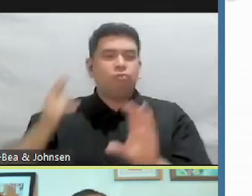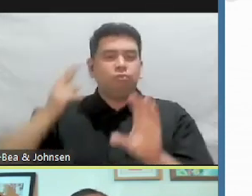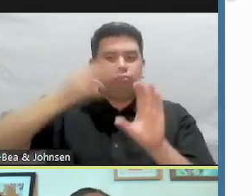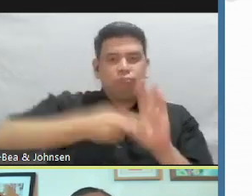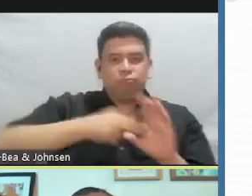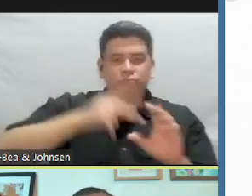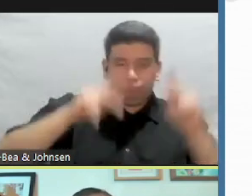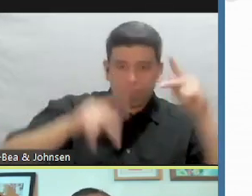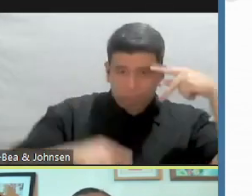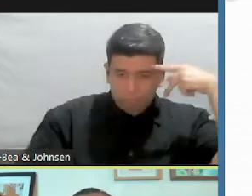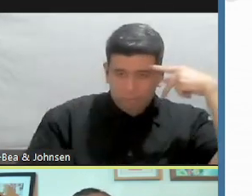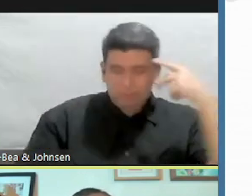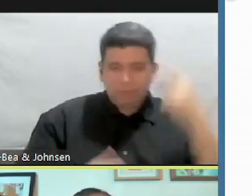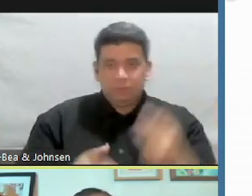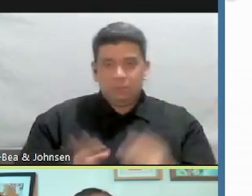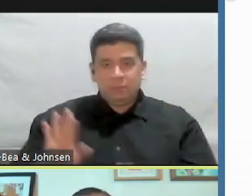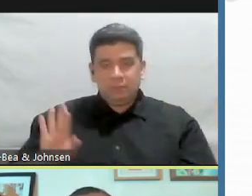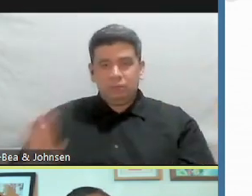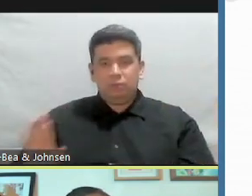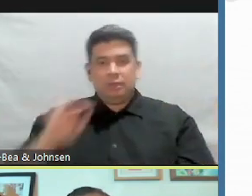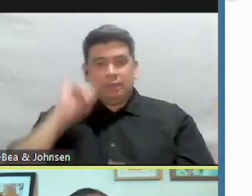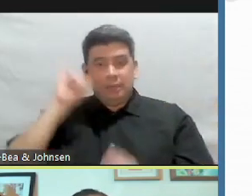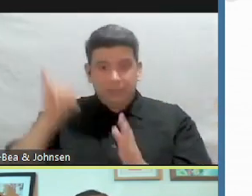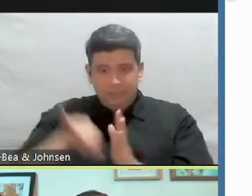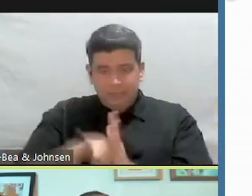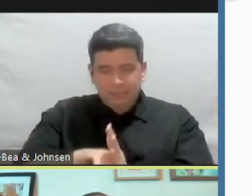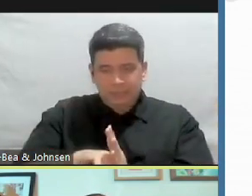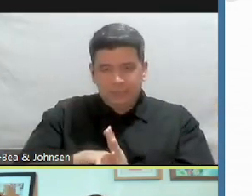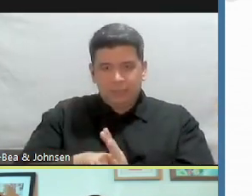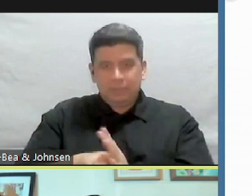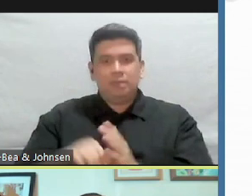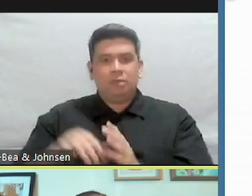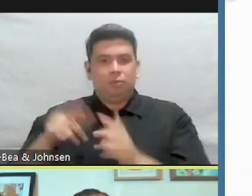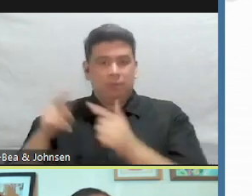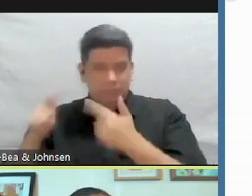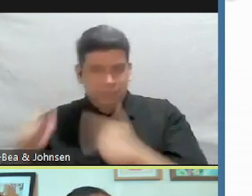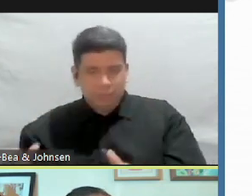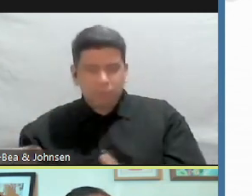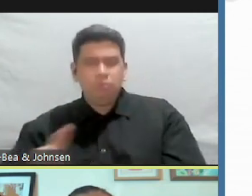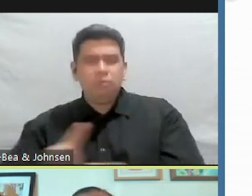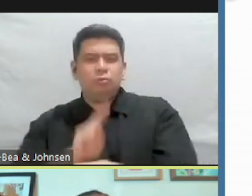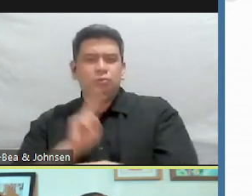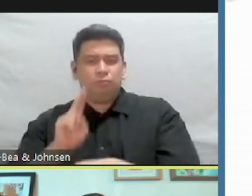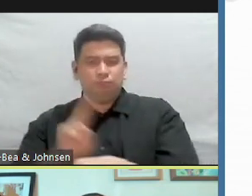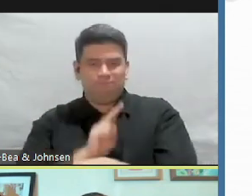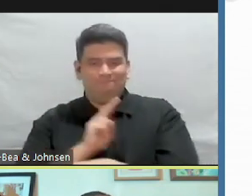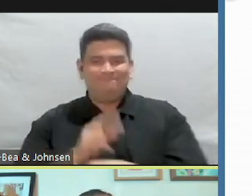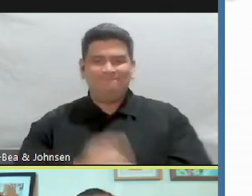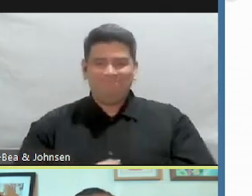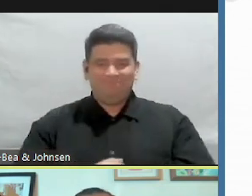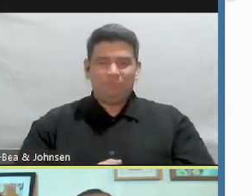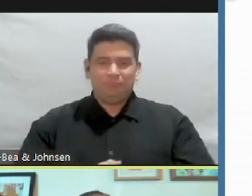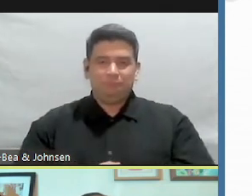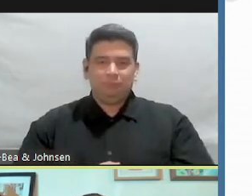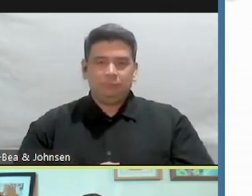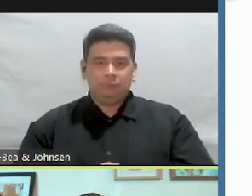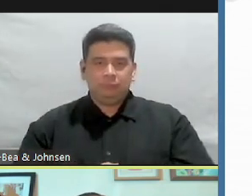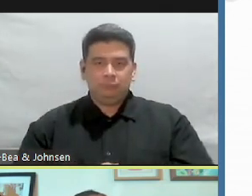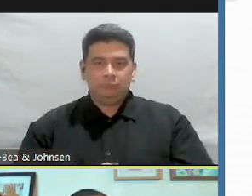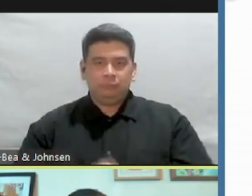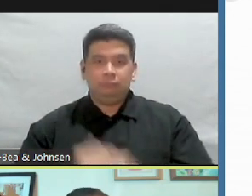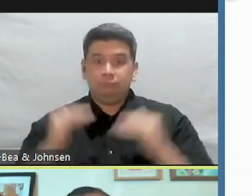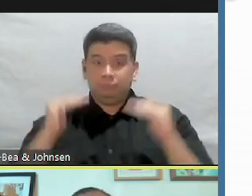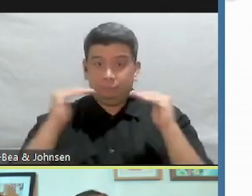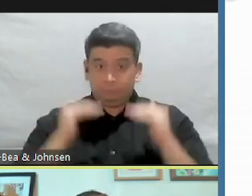sariling pag-aabante ng kanilang identidad sa pamamagitan ng wika. Meron din, kung susunod na